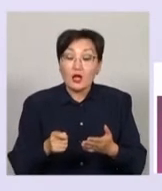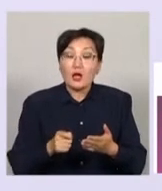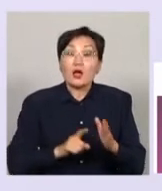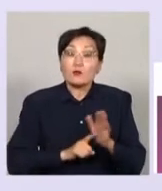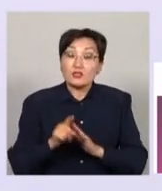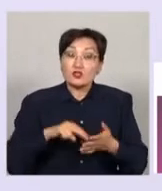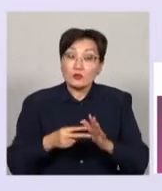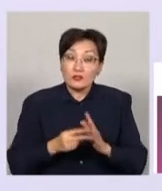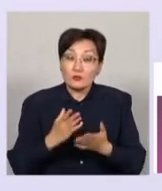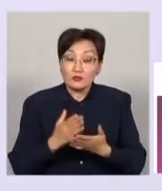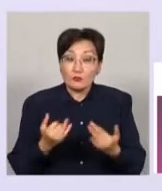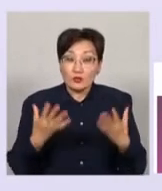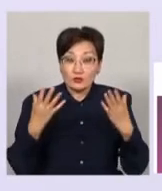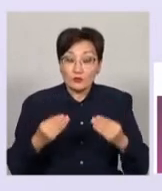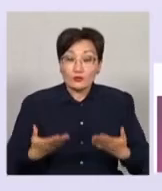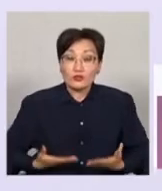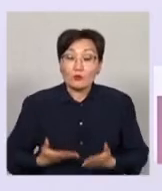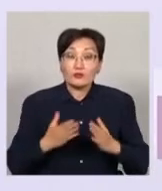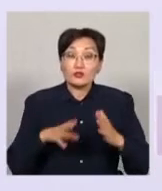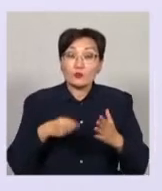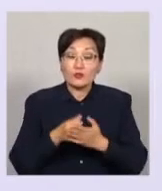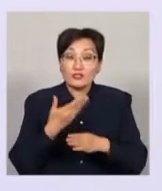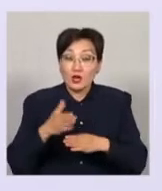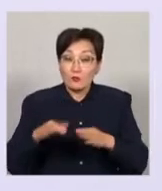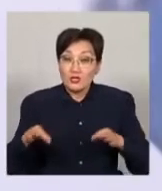деп жоспарлағанбыз. Бірақ бүгінде тұрғын үй төлемдерін